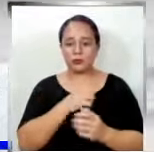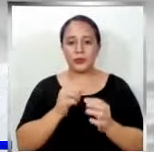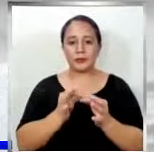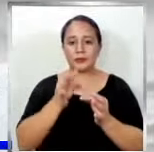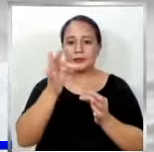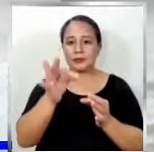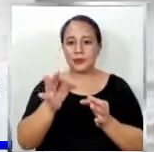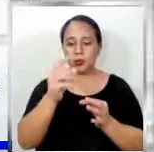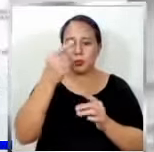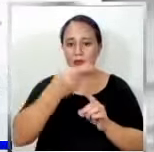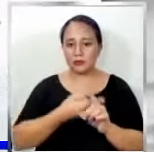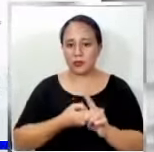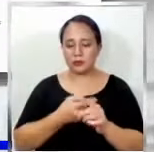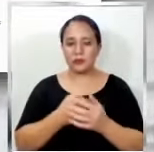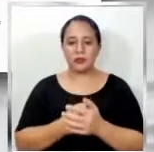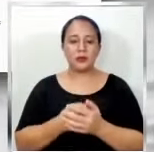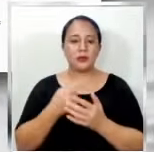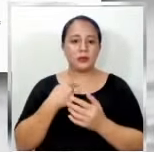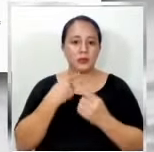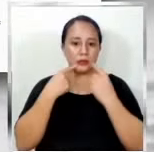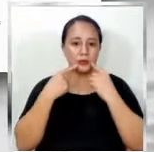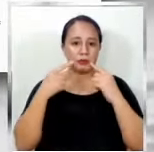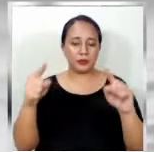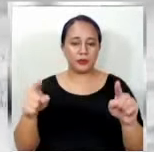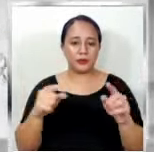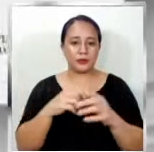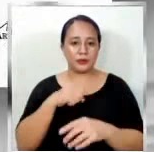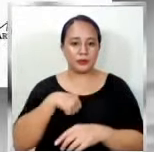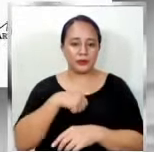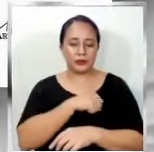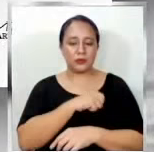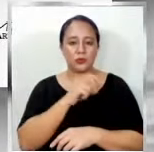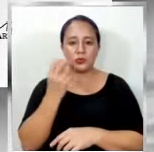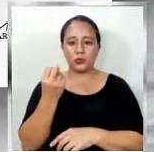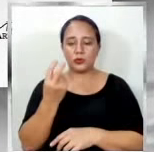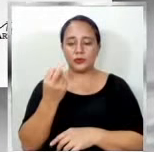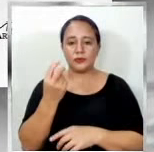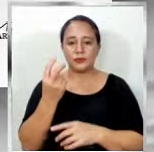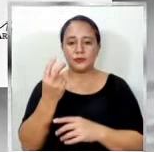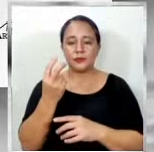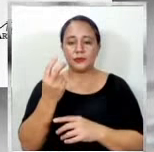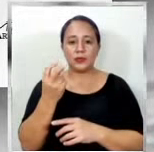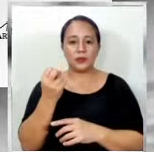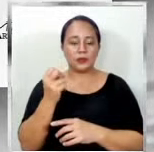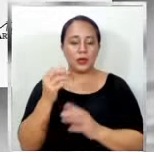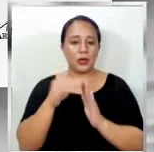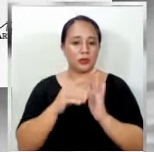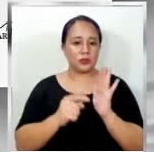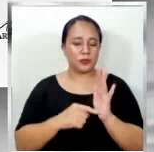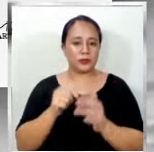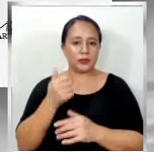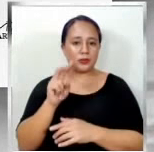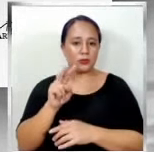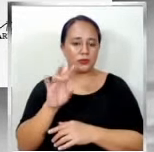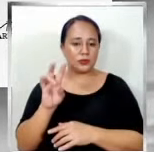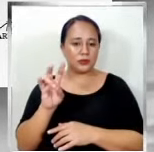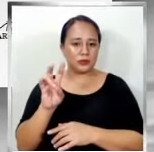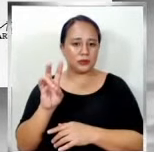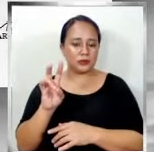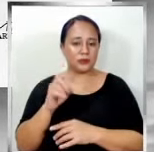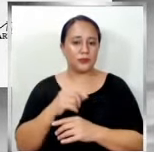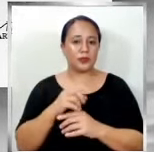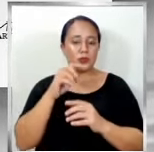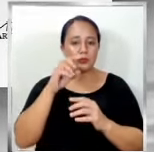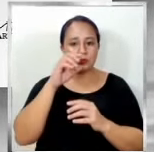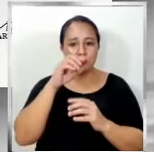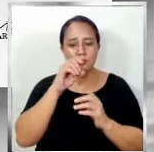buwan. Sa ilalim ng Senate Bill 2408 at House Bill 10261, mula September 30,